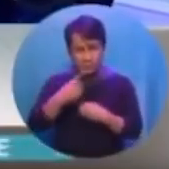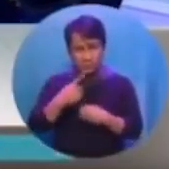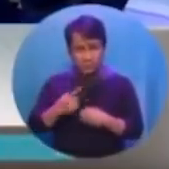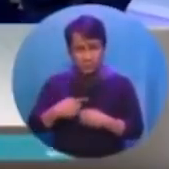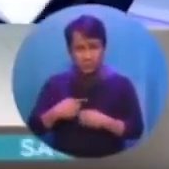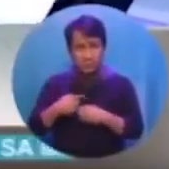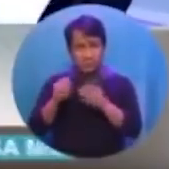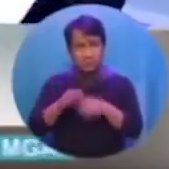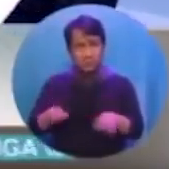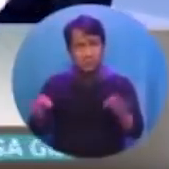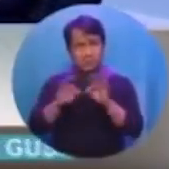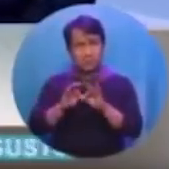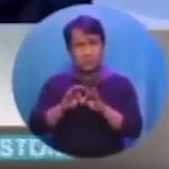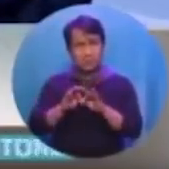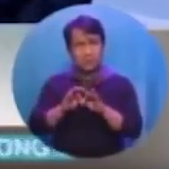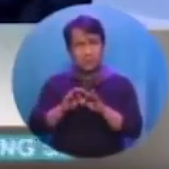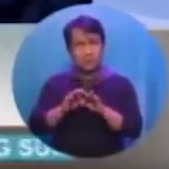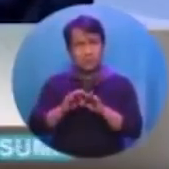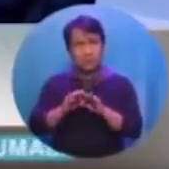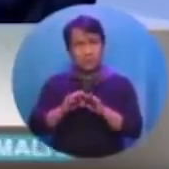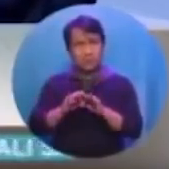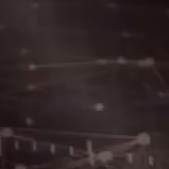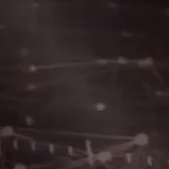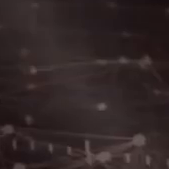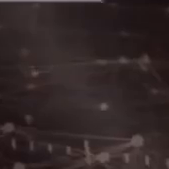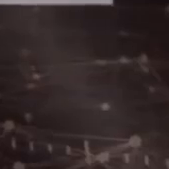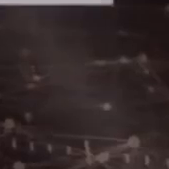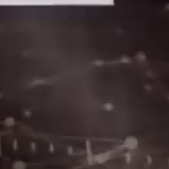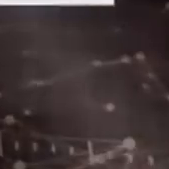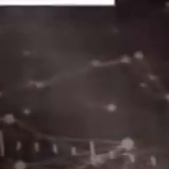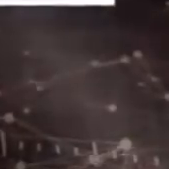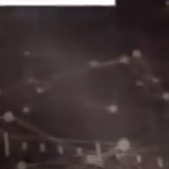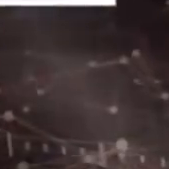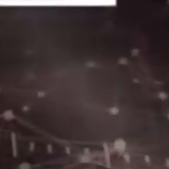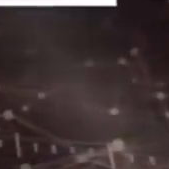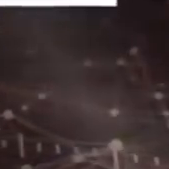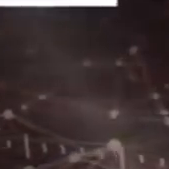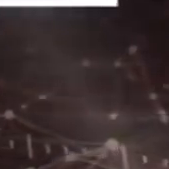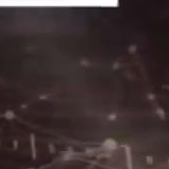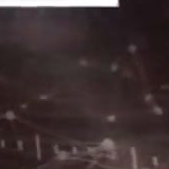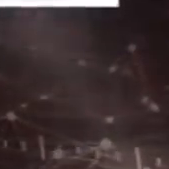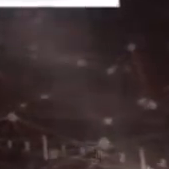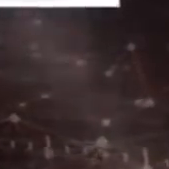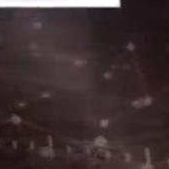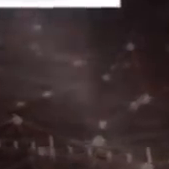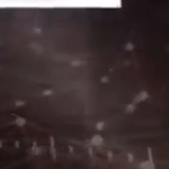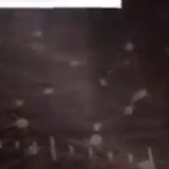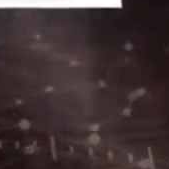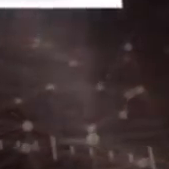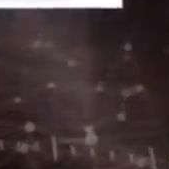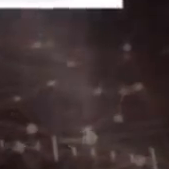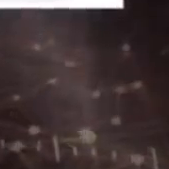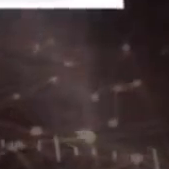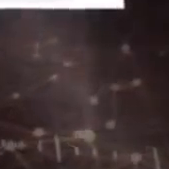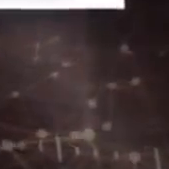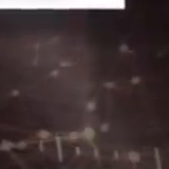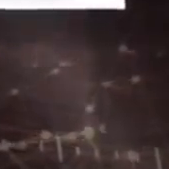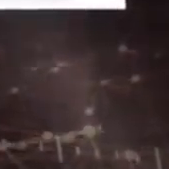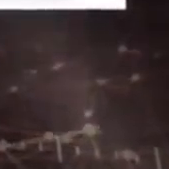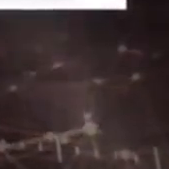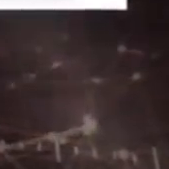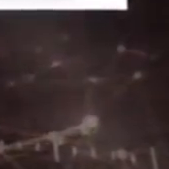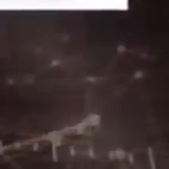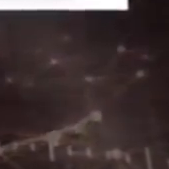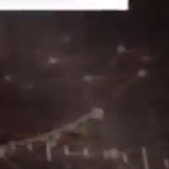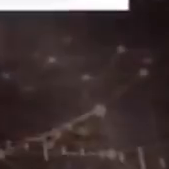amin, importante po yan kasi po, bukod po sa inyo, libo-libo po yung mga nagtag po sa amin mga netizen dahil gusto na pong paimbestigan at itong nangyari